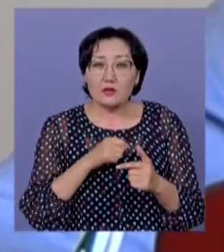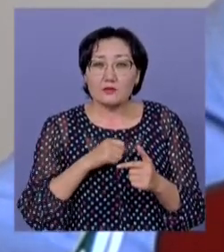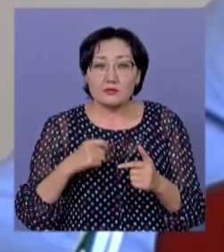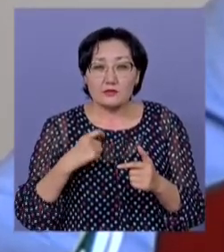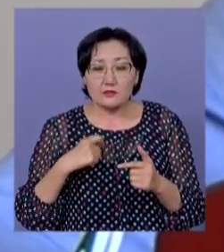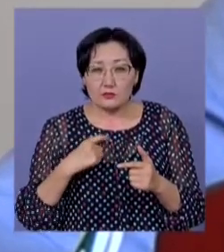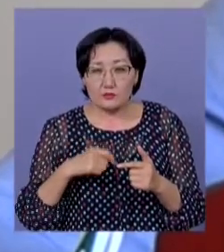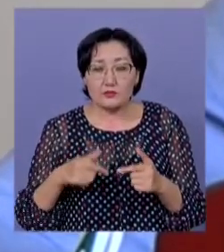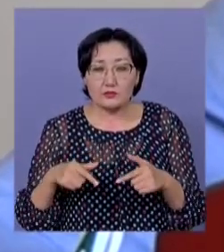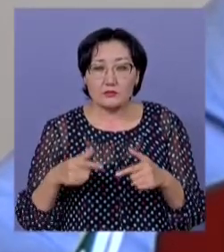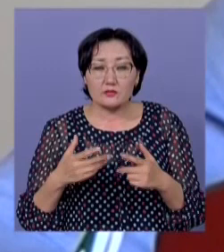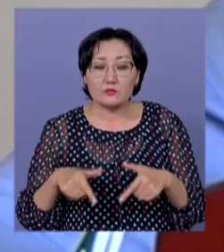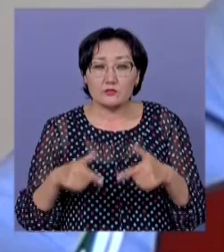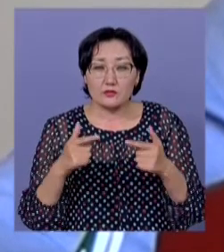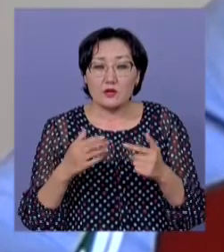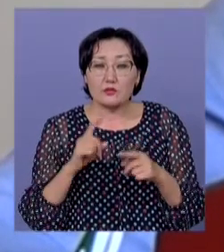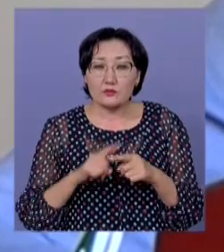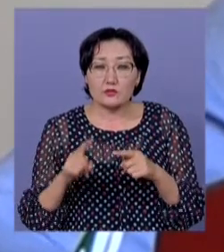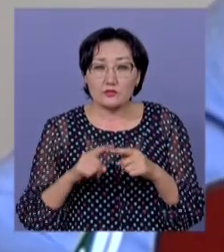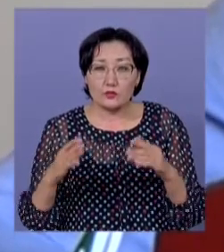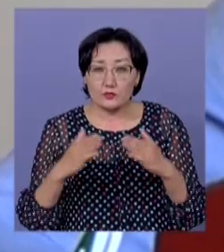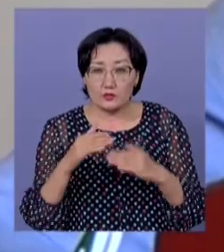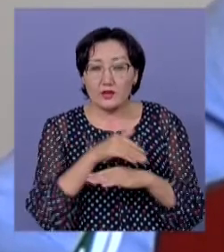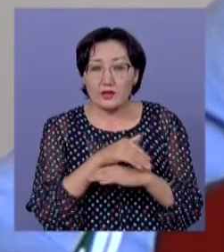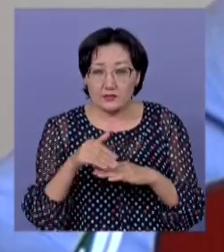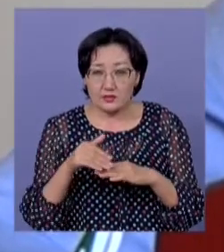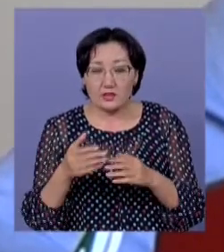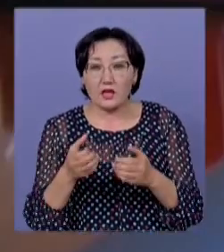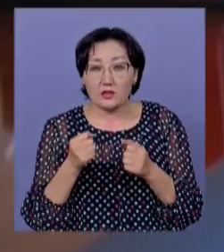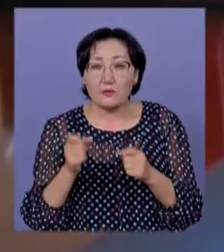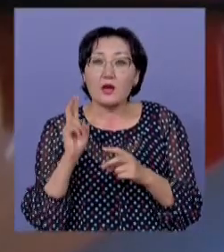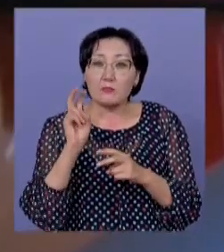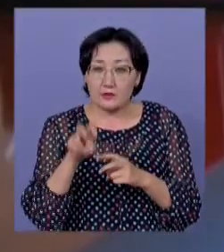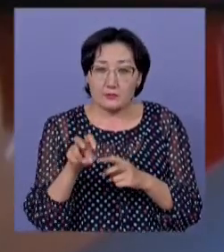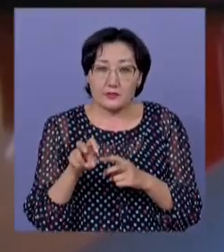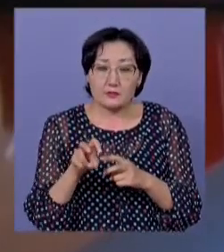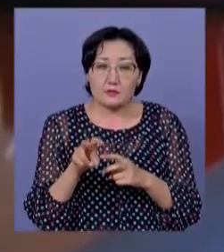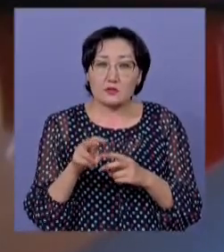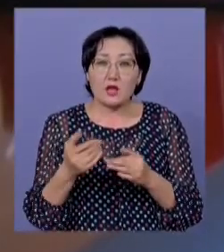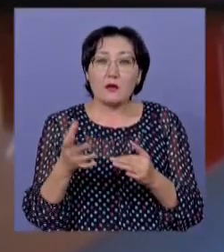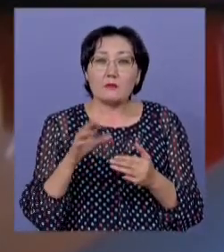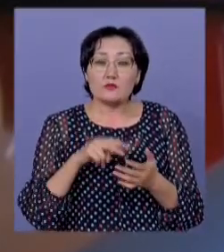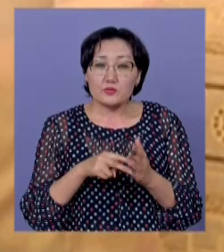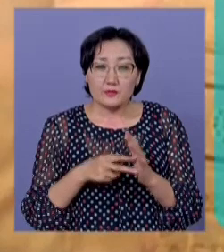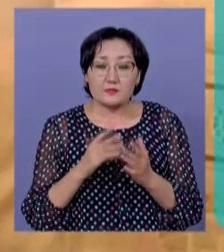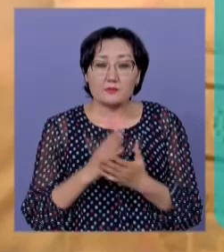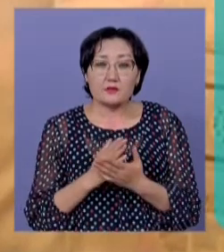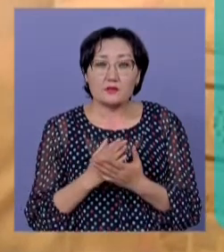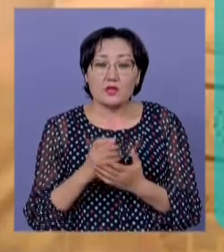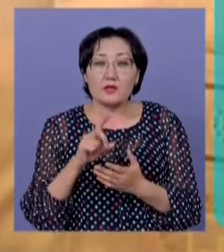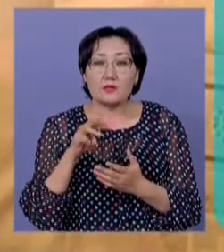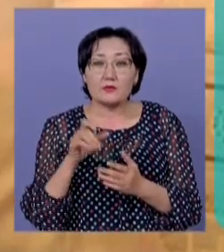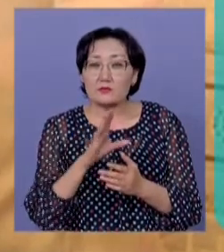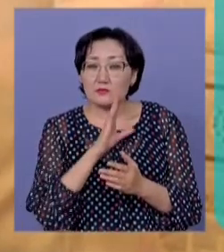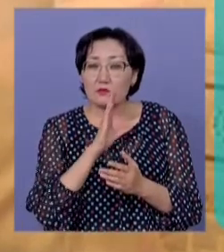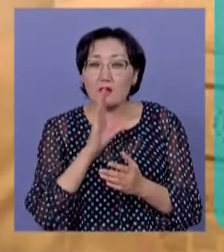келсін. Осы жақын арада үйінің адресін алып барып қайтамыз ба деген жаңағы жоспарымыз бар еді. Эльмираның анасы